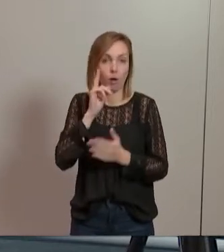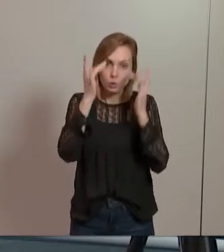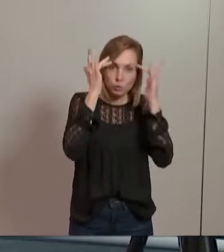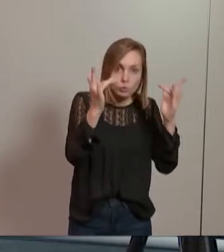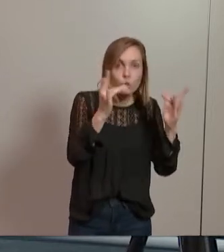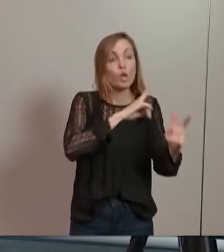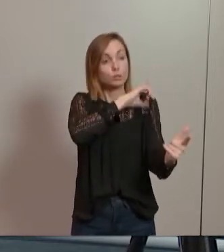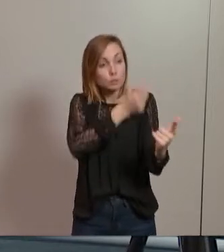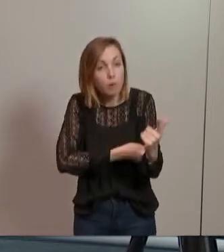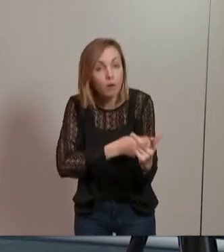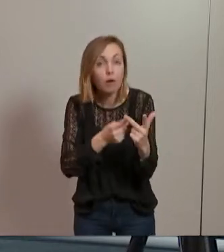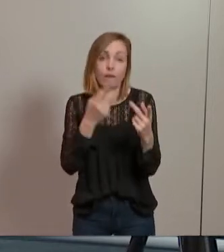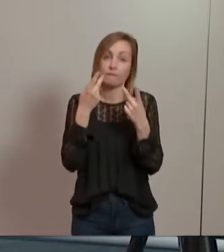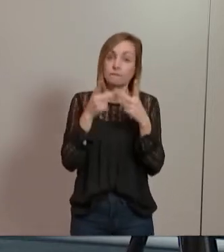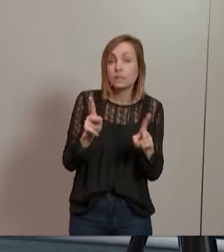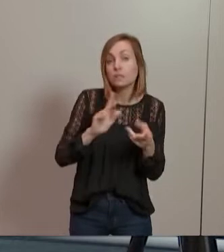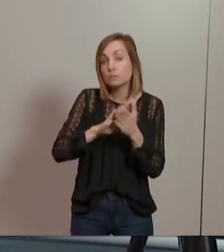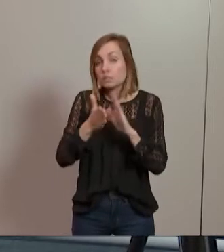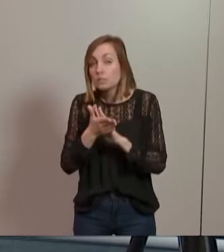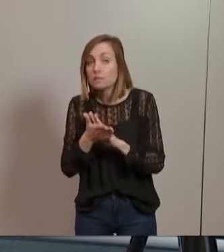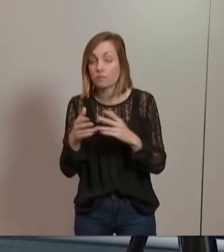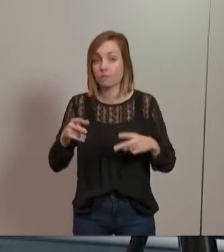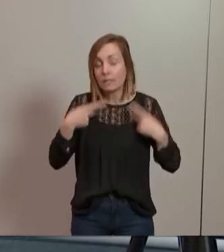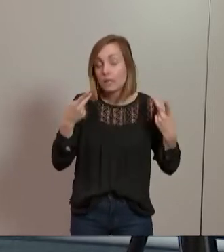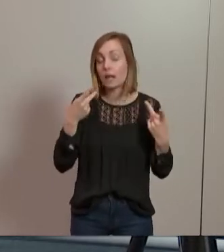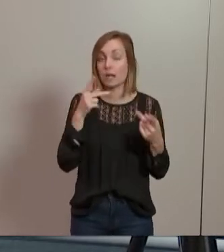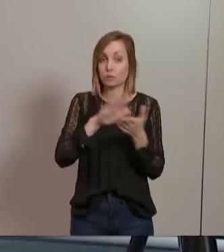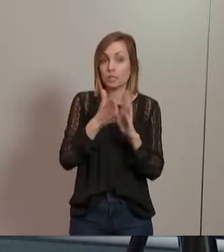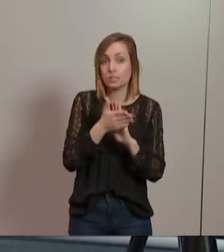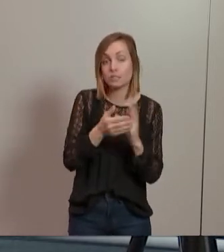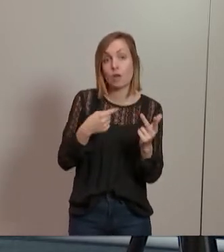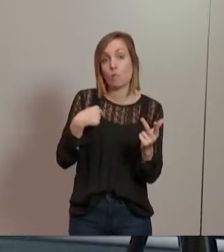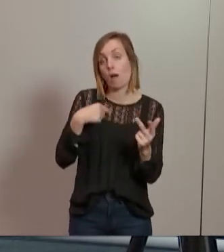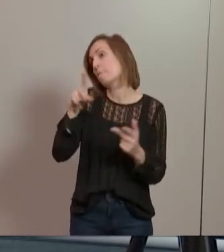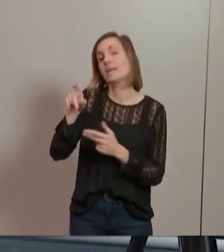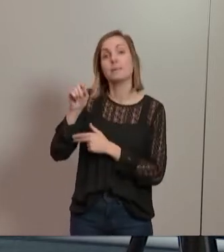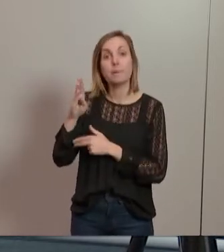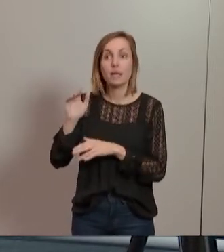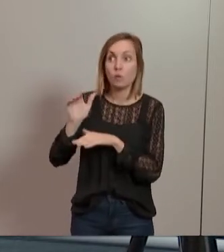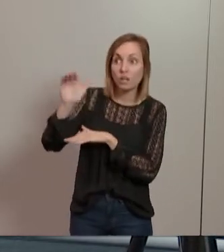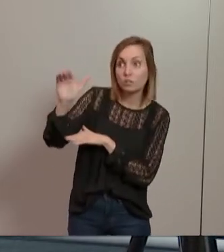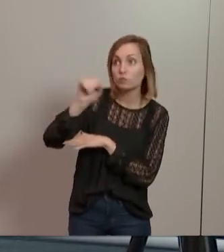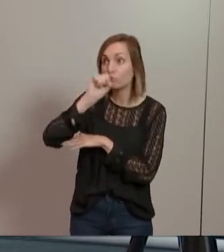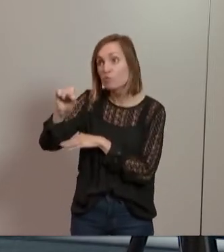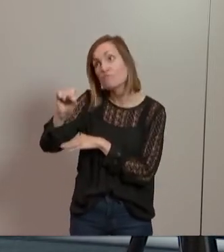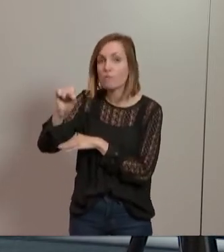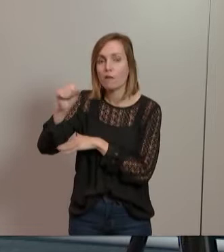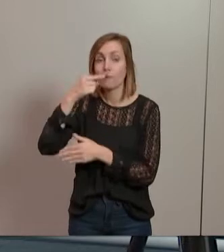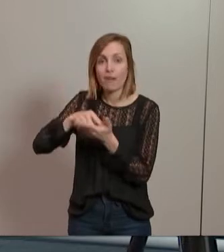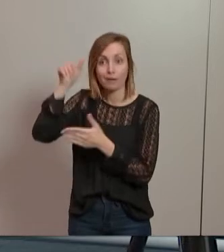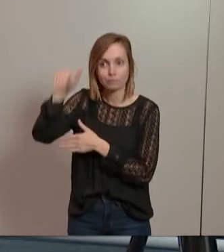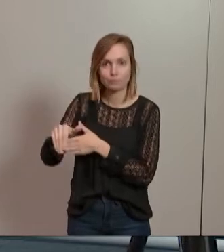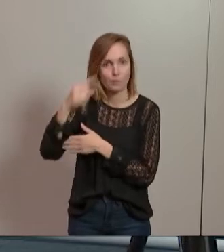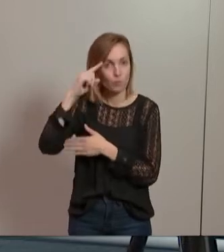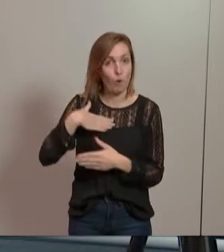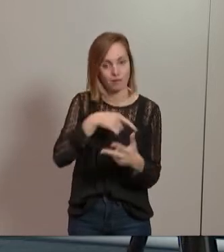les sports, la vie associative... Pour moi, qui ne suis pas un fanat de la croissance du PIB, mais qui préférait plutôt qu'on ait une décroissance du PIB, c'est là